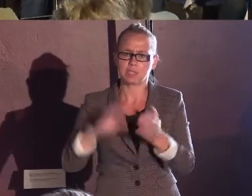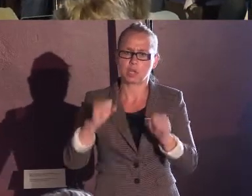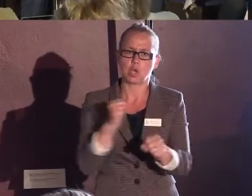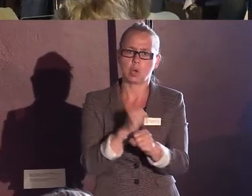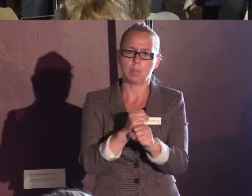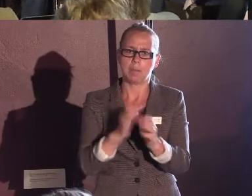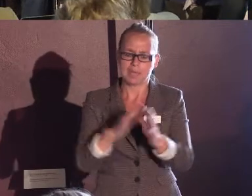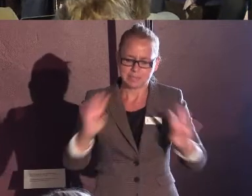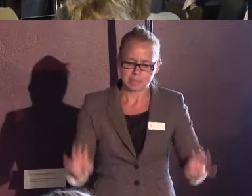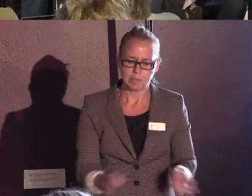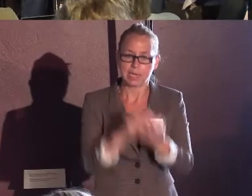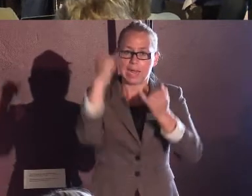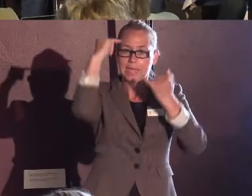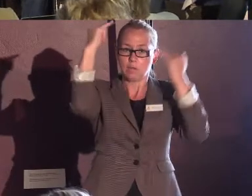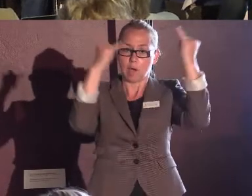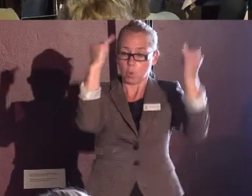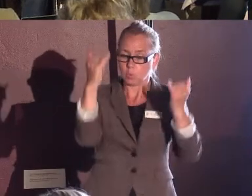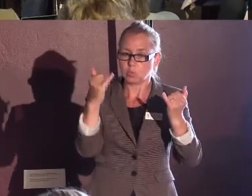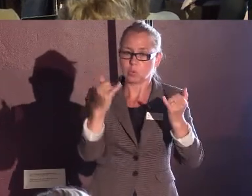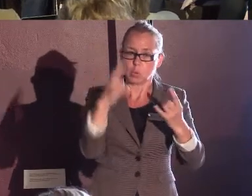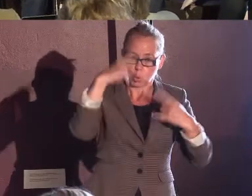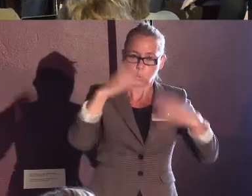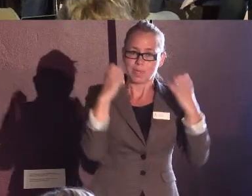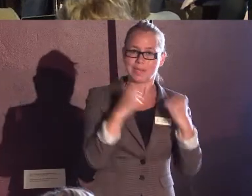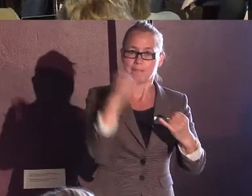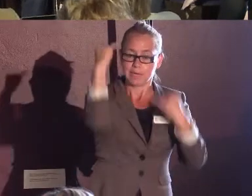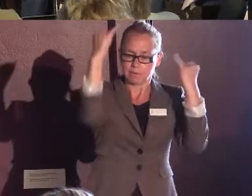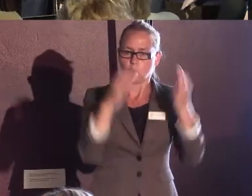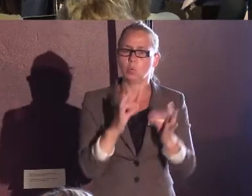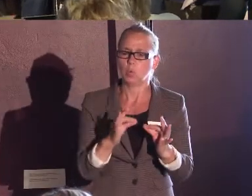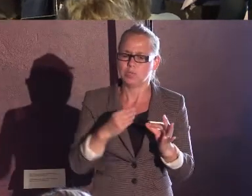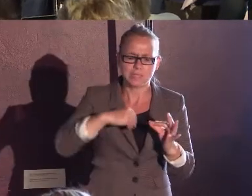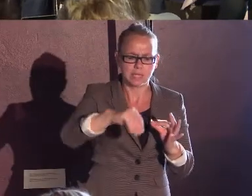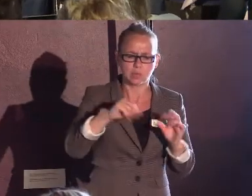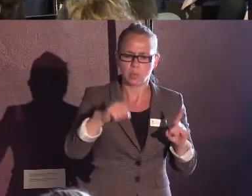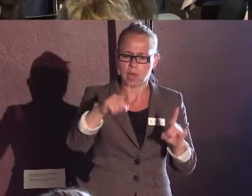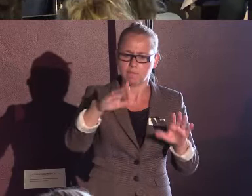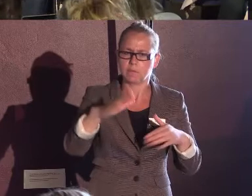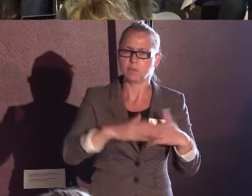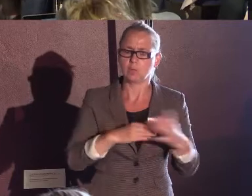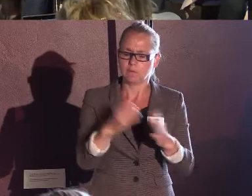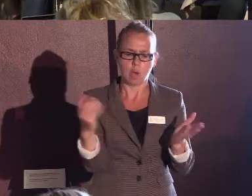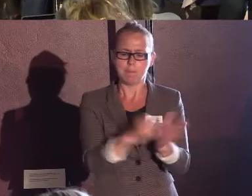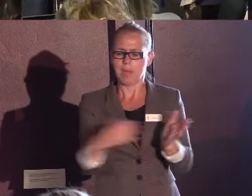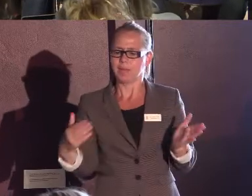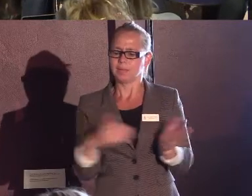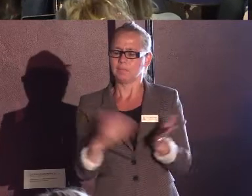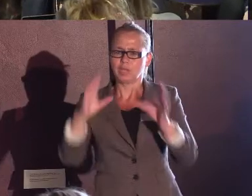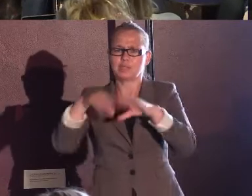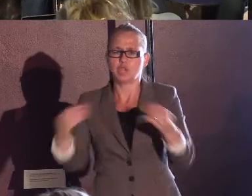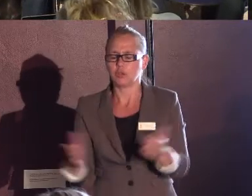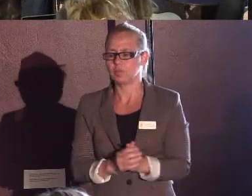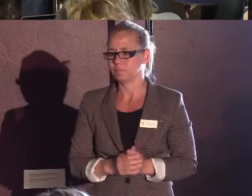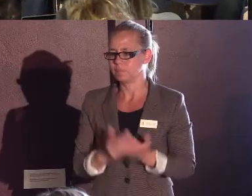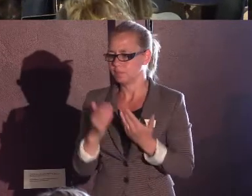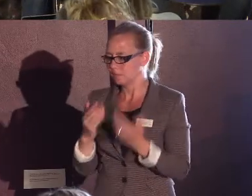stimulera kulturdriven innovation? Och vad har de satsningar ni har gjort sedan handlingsprogrammet lanserat lett till?